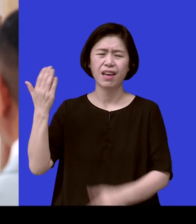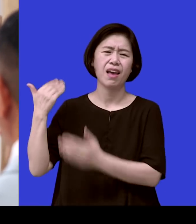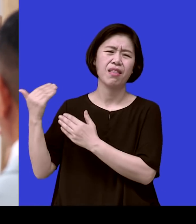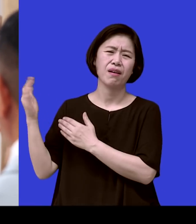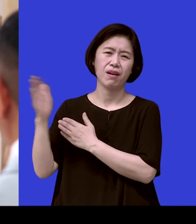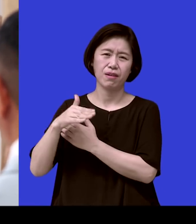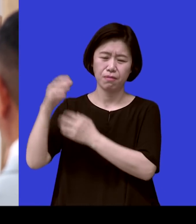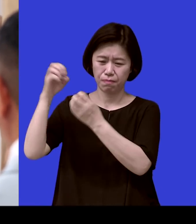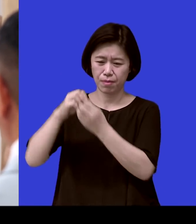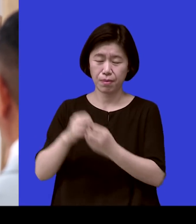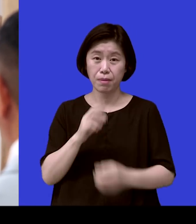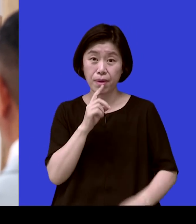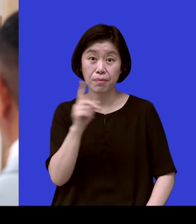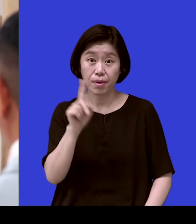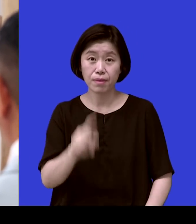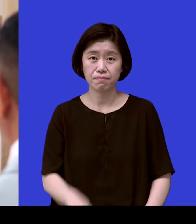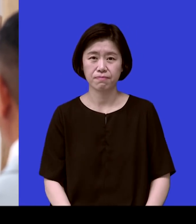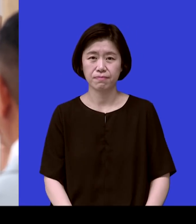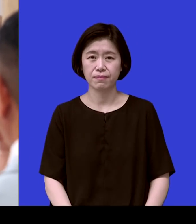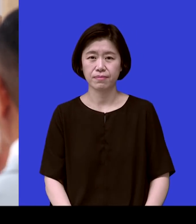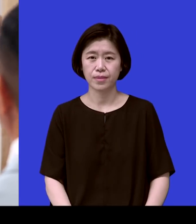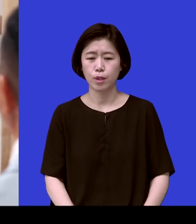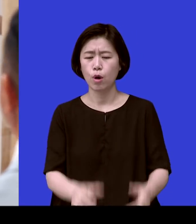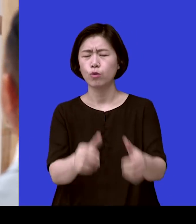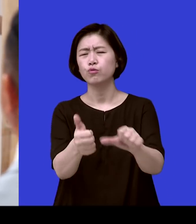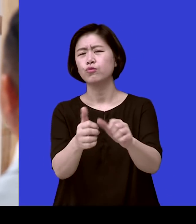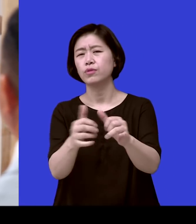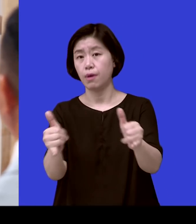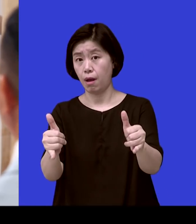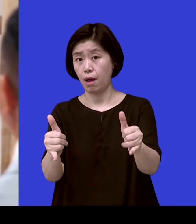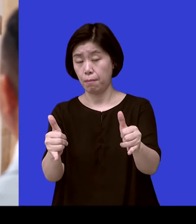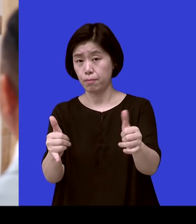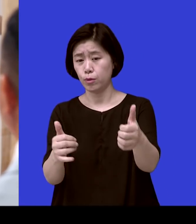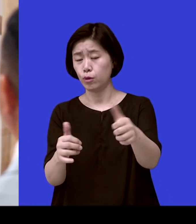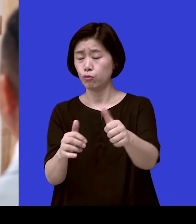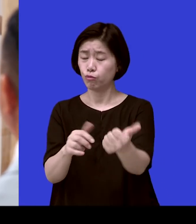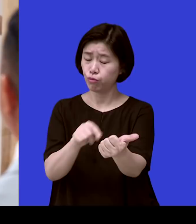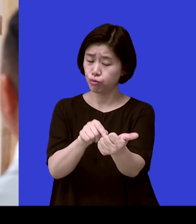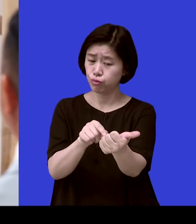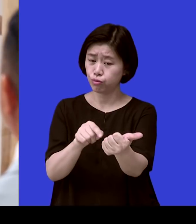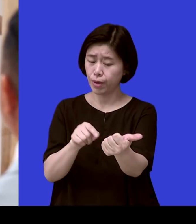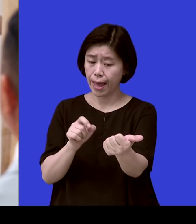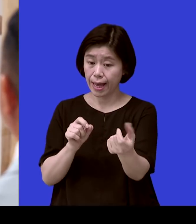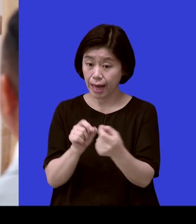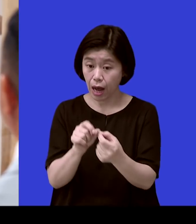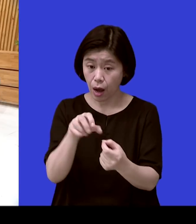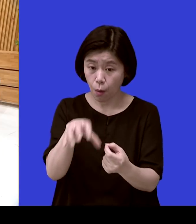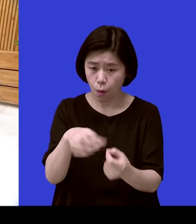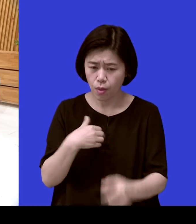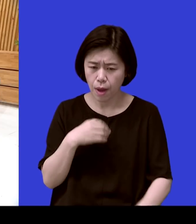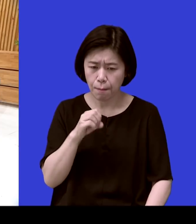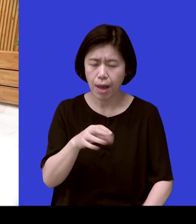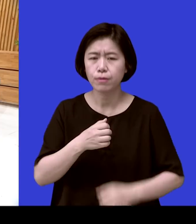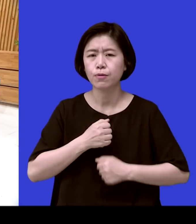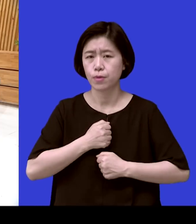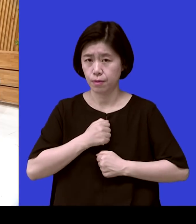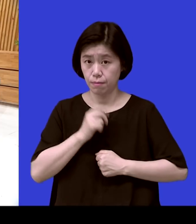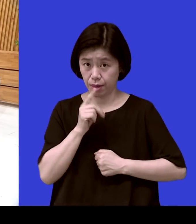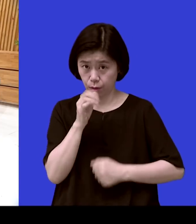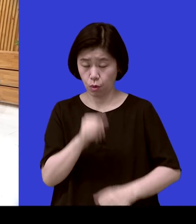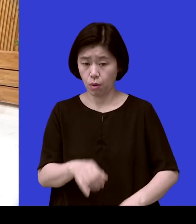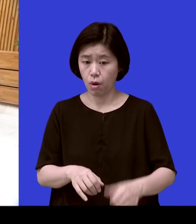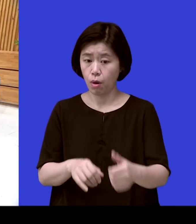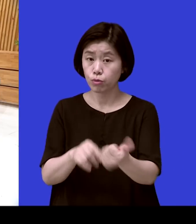그런 말 많이 들었거든요. 망자 앞에서 말을 조심하라고. 네. 다 듣는다고. 아.